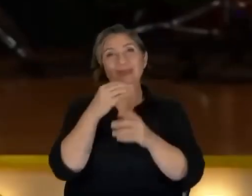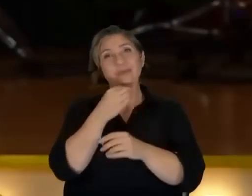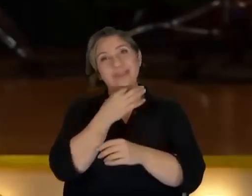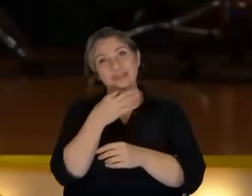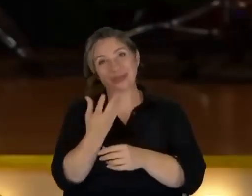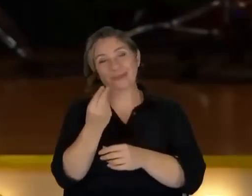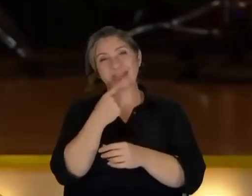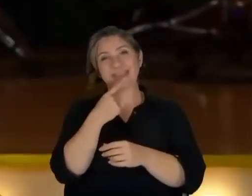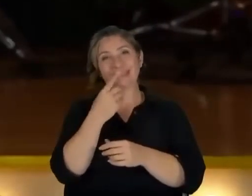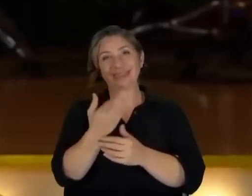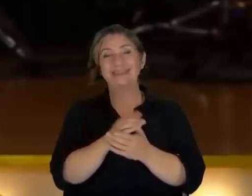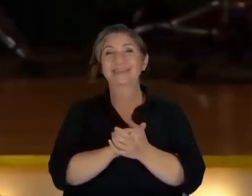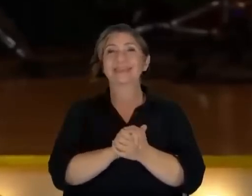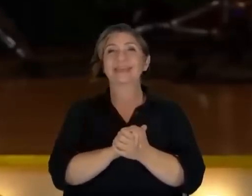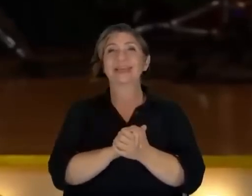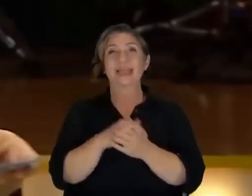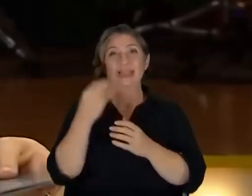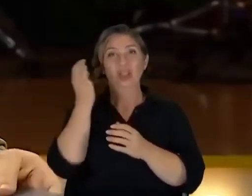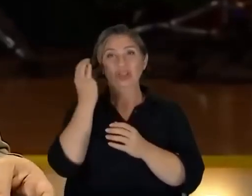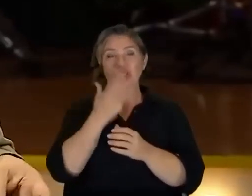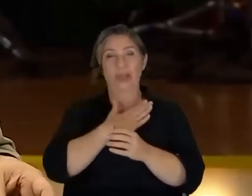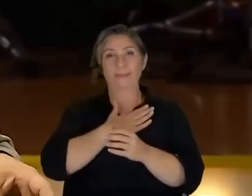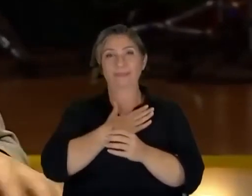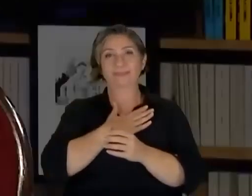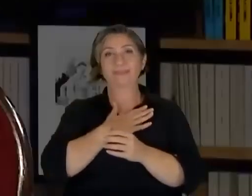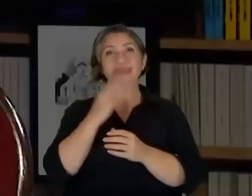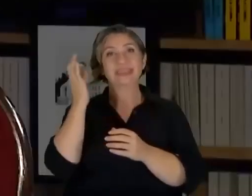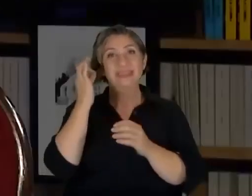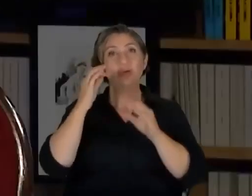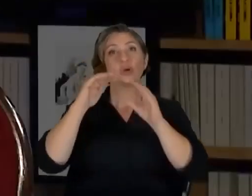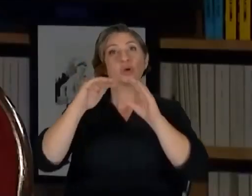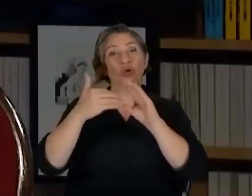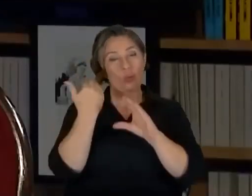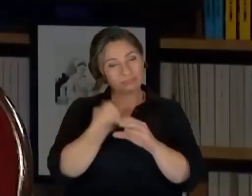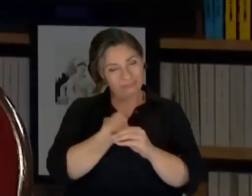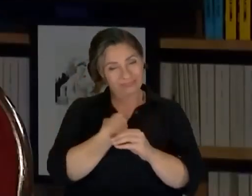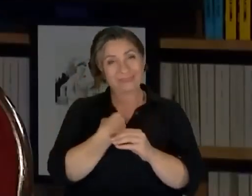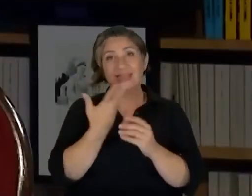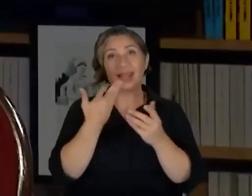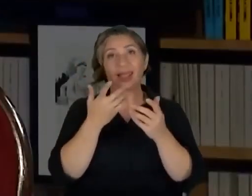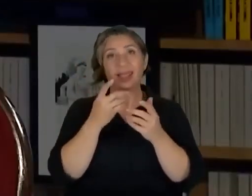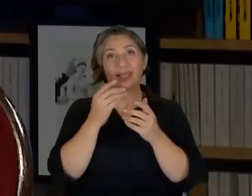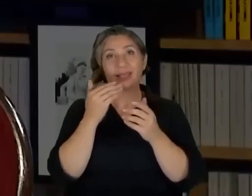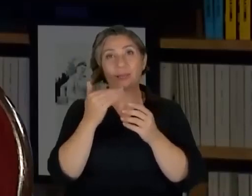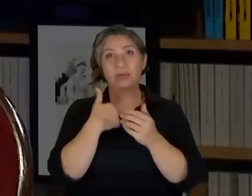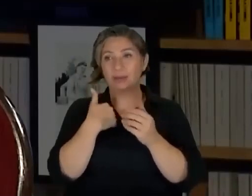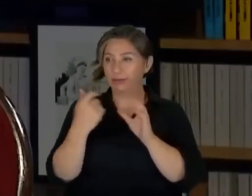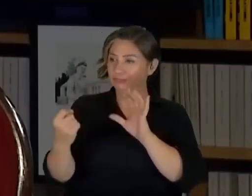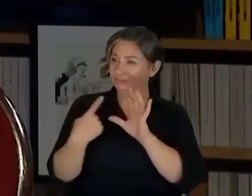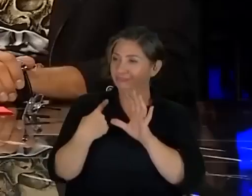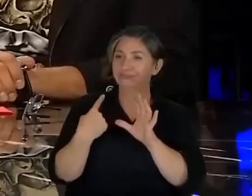minnettarım. Evet. Çok tatlısınız. Dinleyeceğim. Evet, dinleyin, yorumunuzu yazın. Nereye yazayım? Bana.